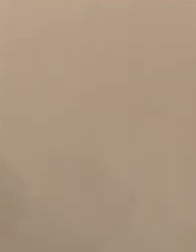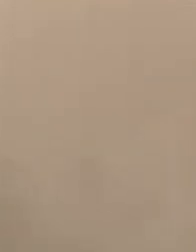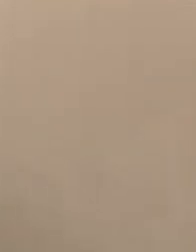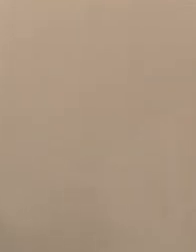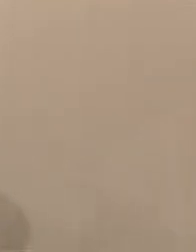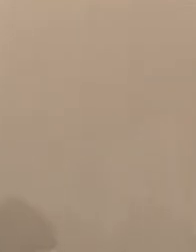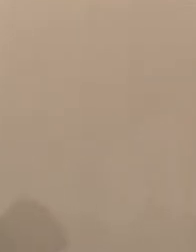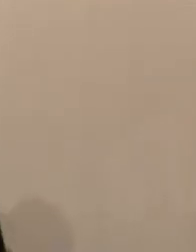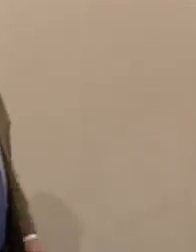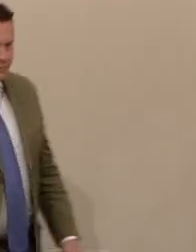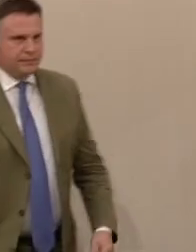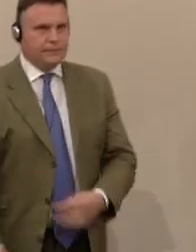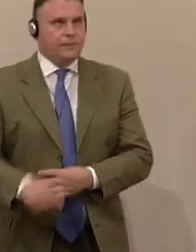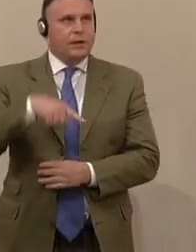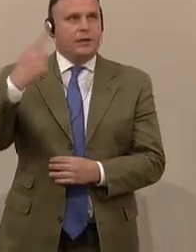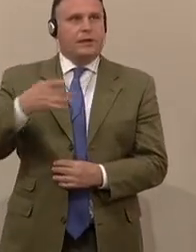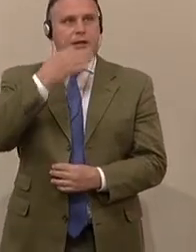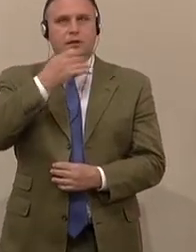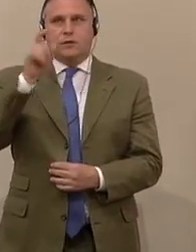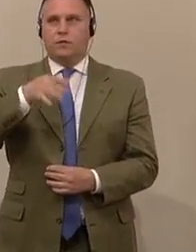So, Werner Herbert, Sprecher für öffentlichen Dienst bei der FPÖ.